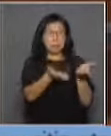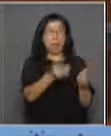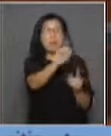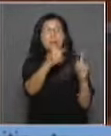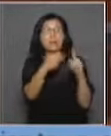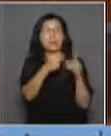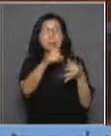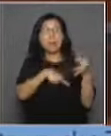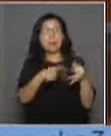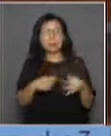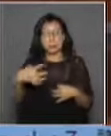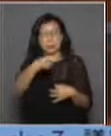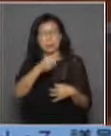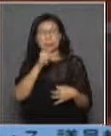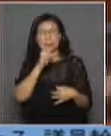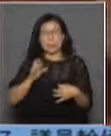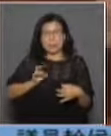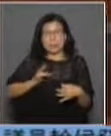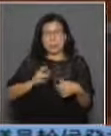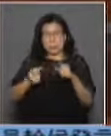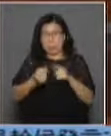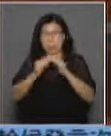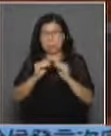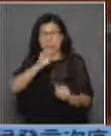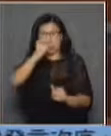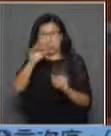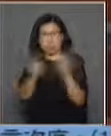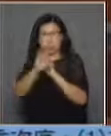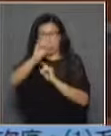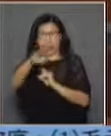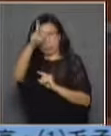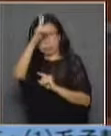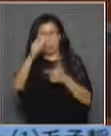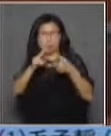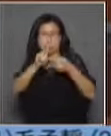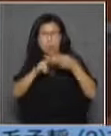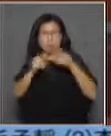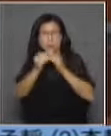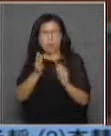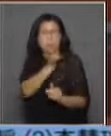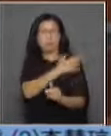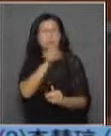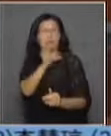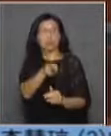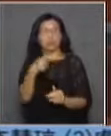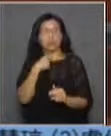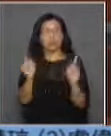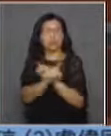埋可以權威到私人承辦商嘅人可以叫房屋署嘅人執行佢個指令喎，真